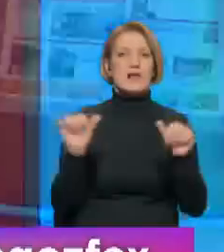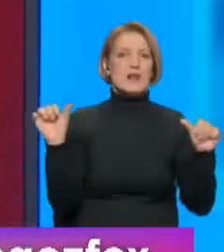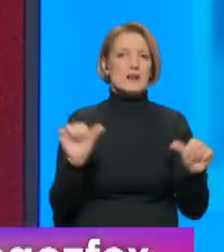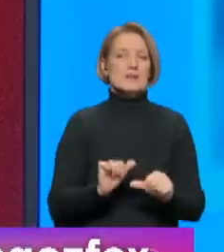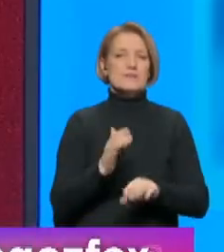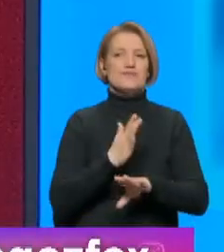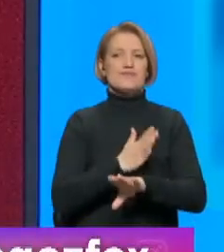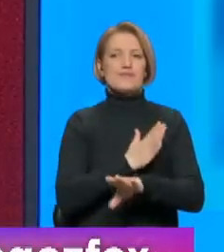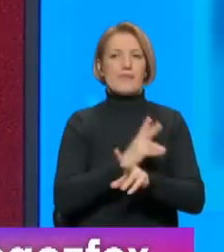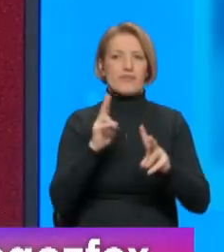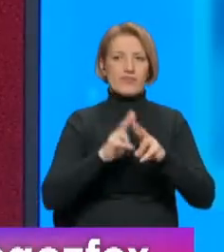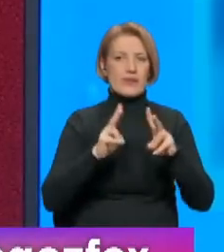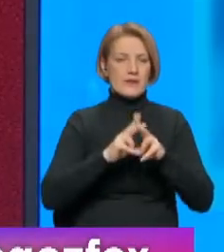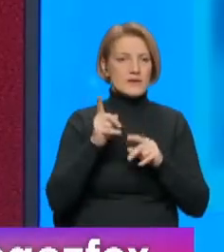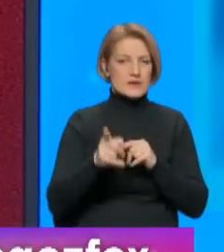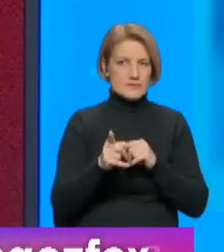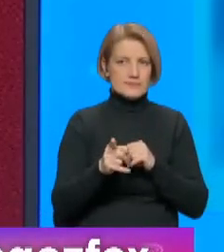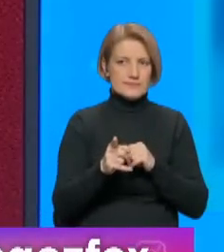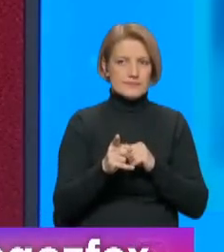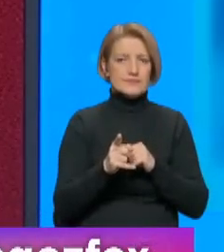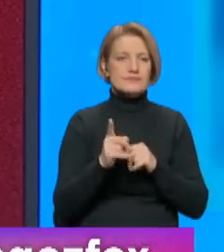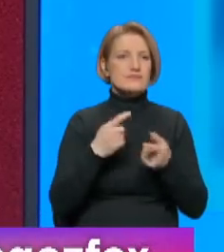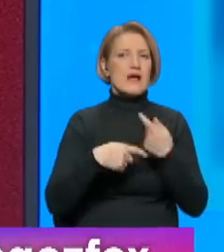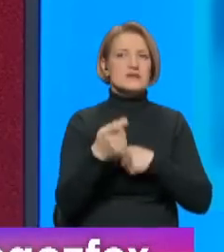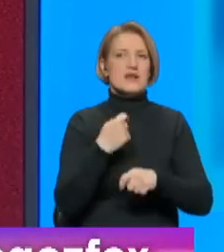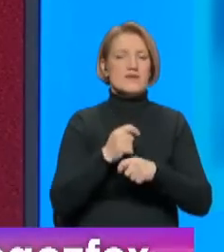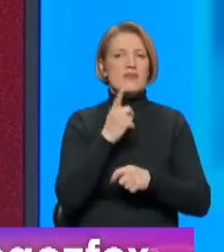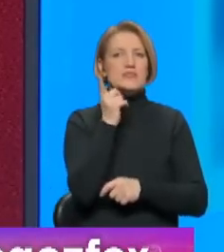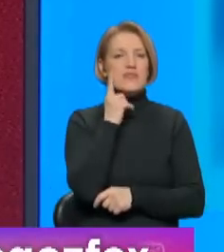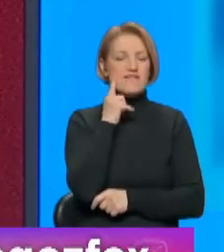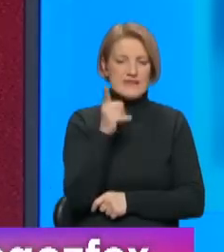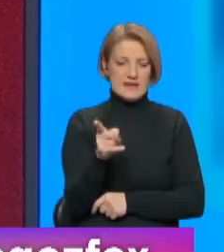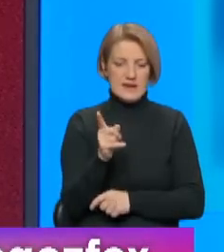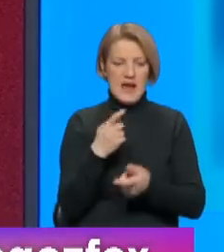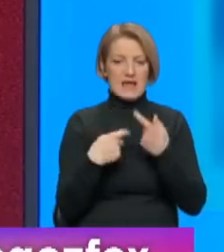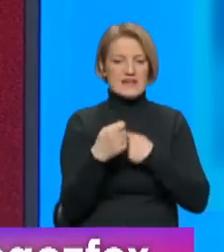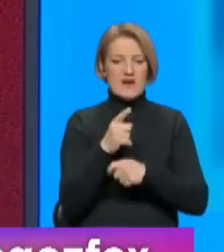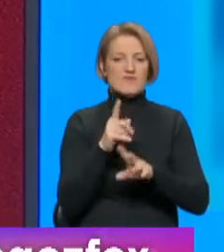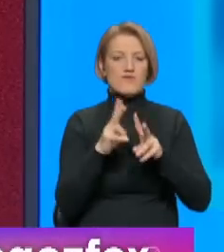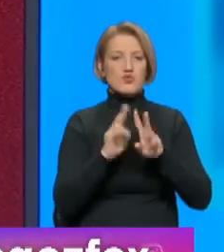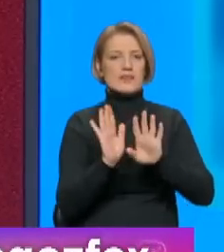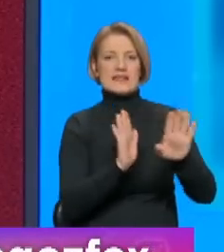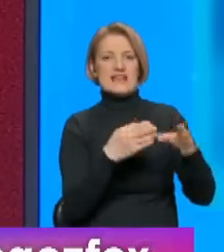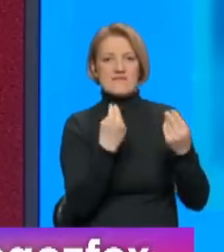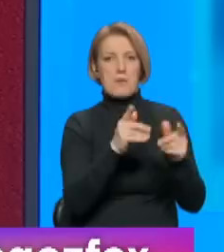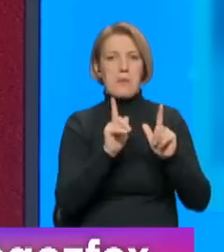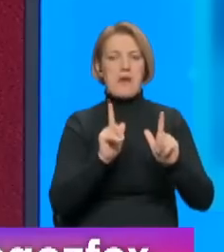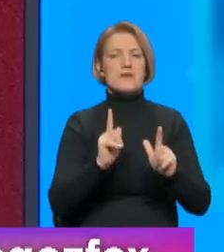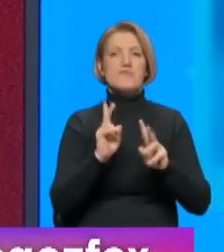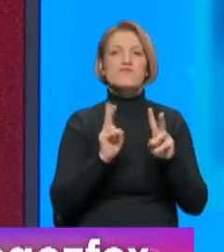vatandaş faturaların altında eziliyor esnaf devletin esnafa fatura desteği vermesi lazım